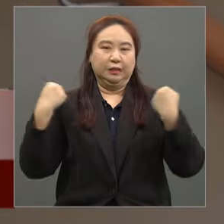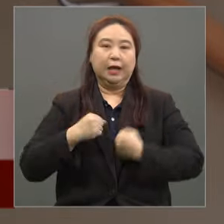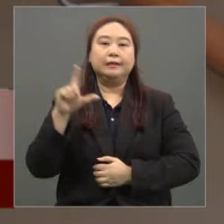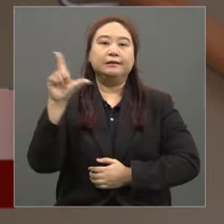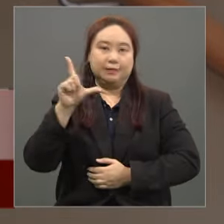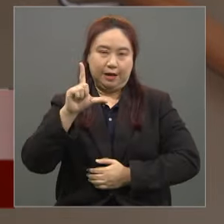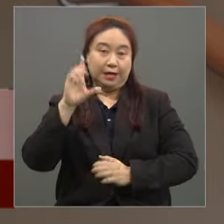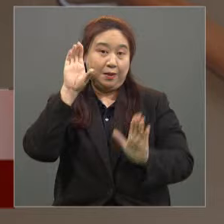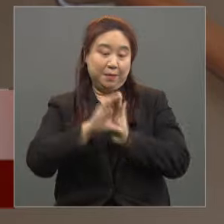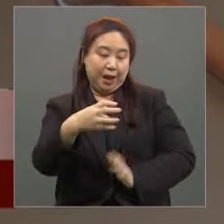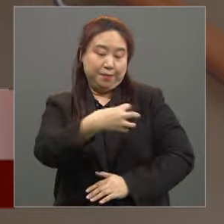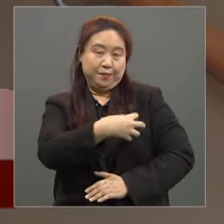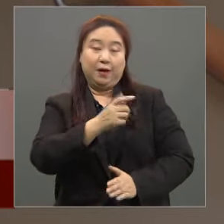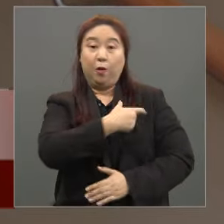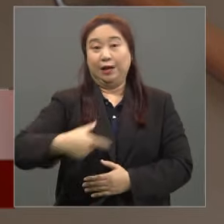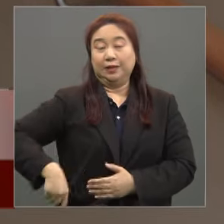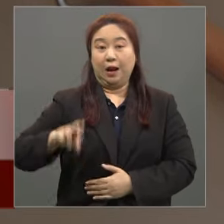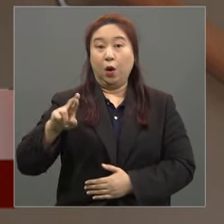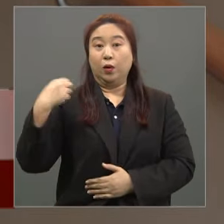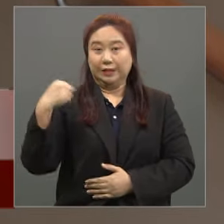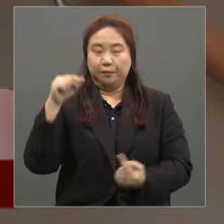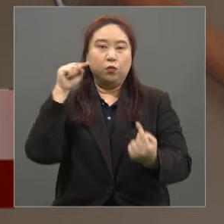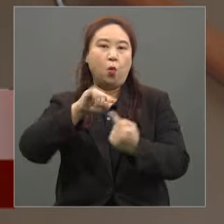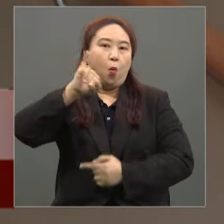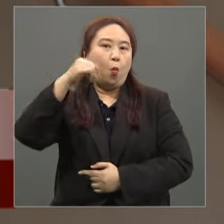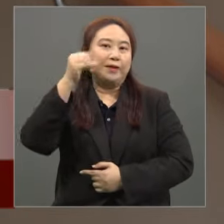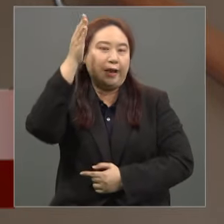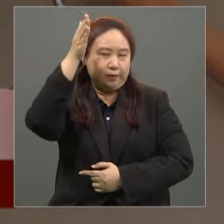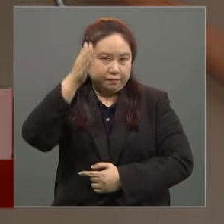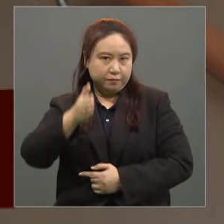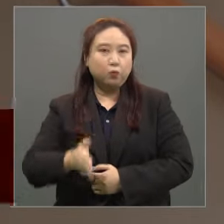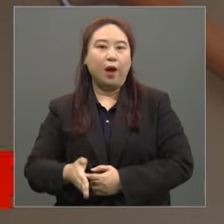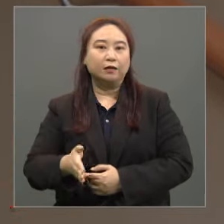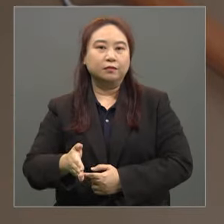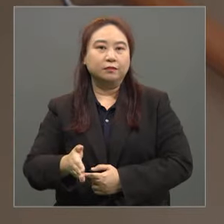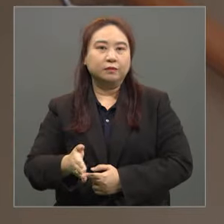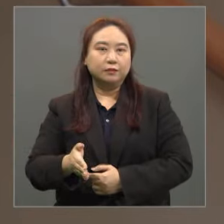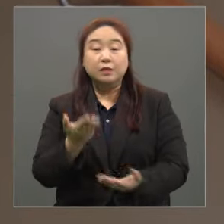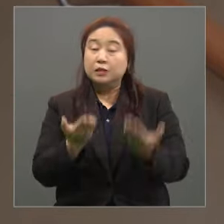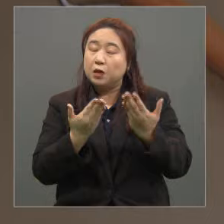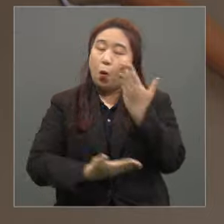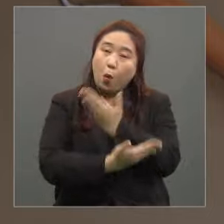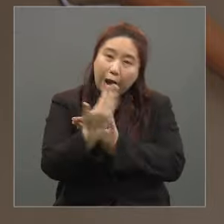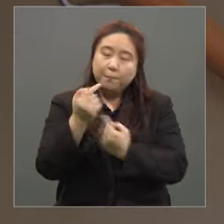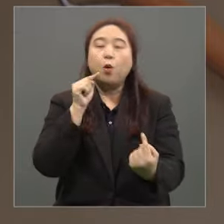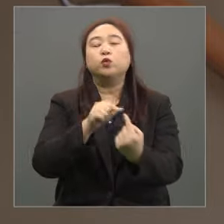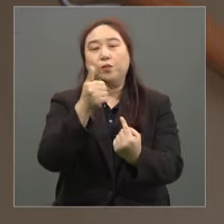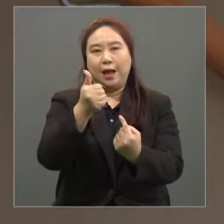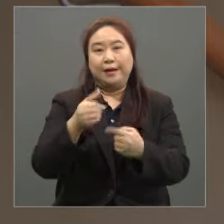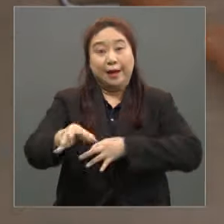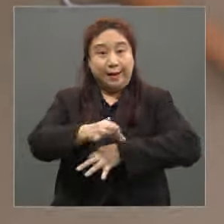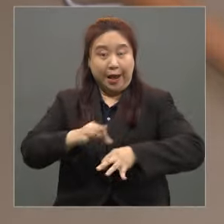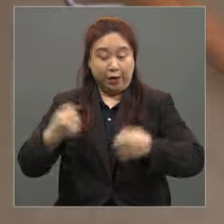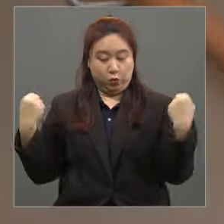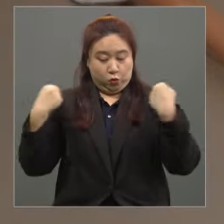ตราสัญลักษณ์ในทุกๆวันจันทร์หรือในโอกาสที่เหมาะสมซึ่งสามารถใช้การแต่งกายแทนแบบฟอร์ม